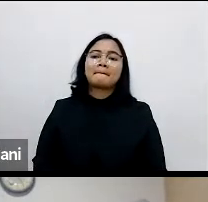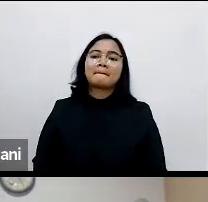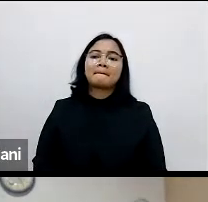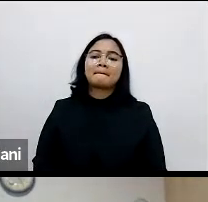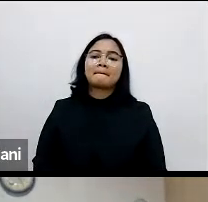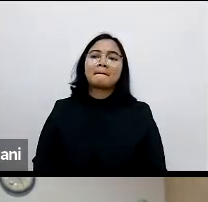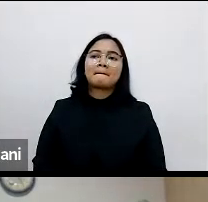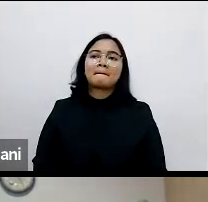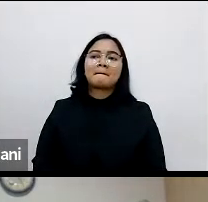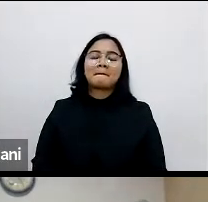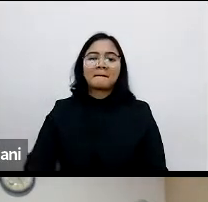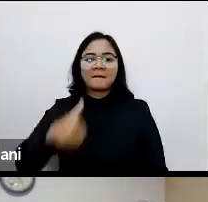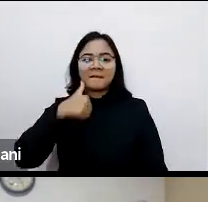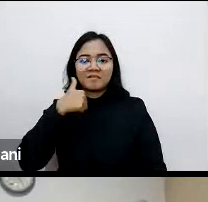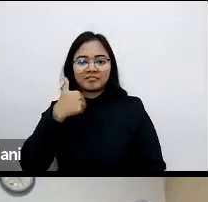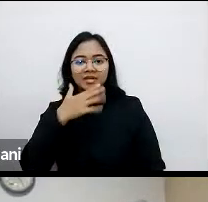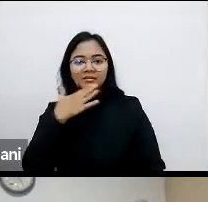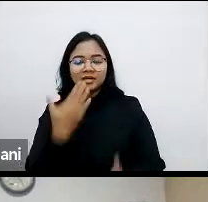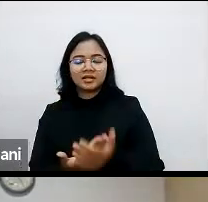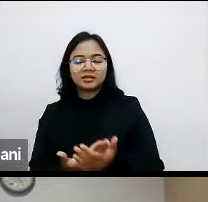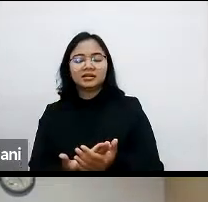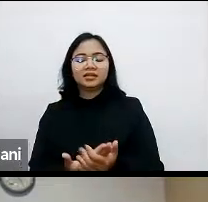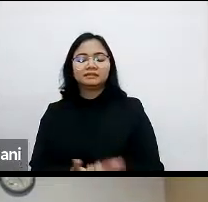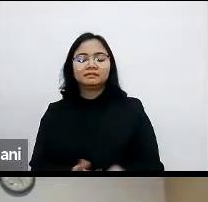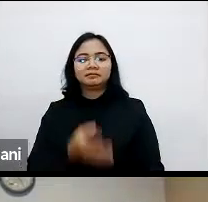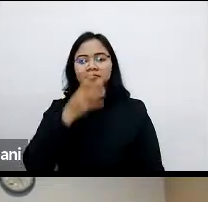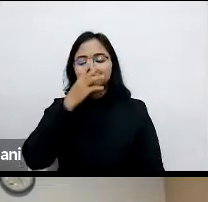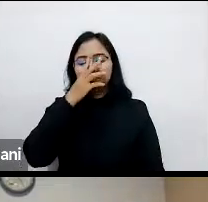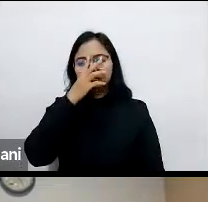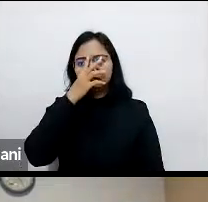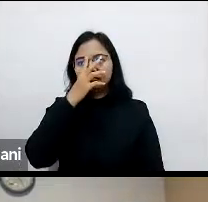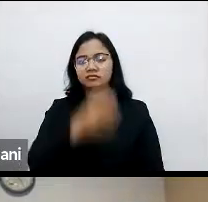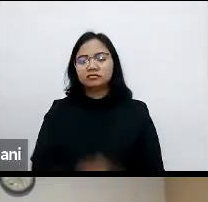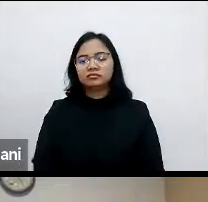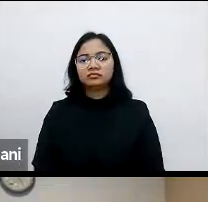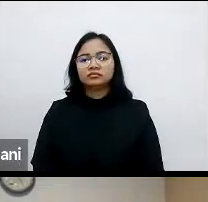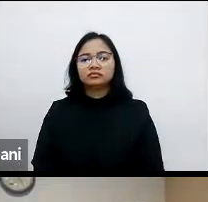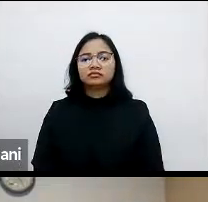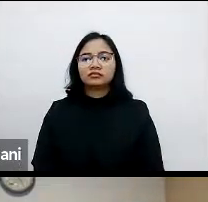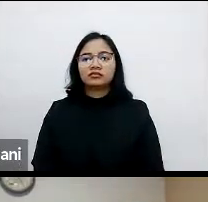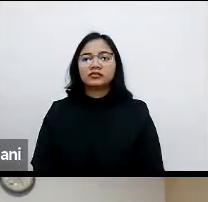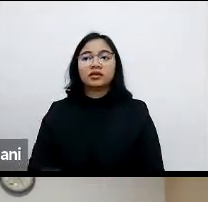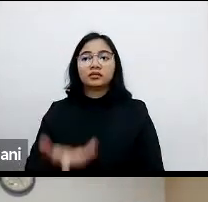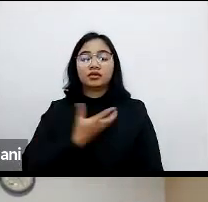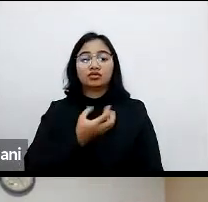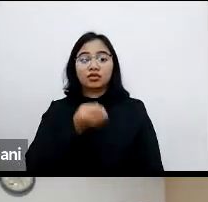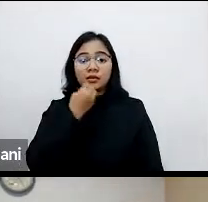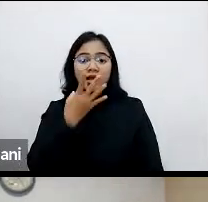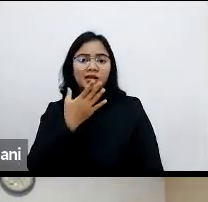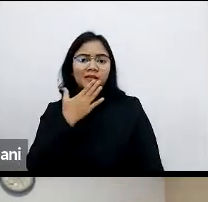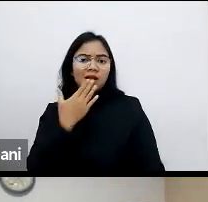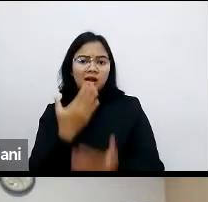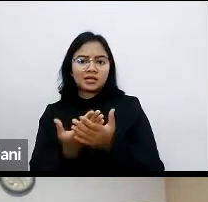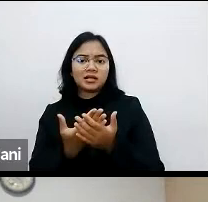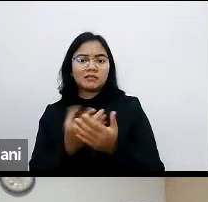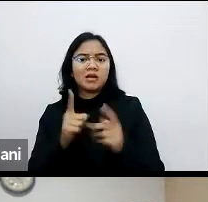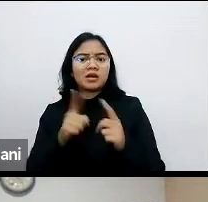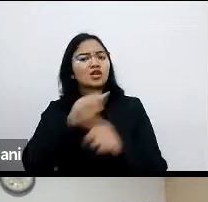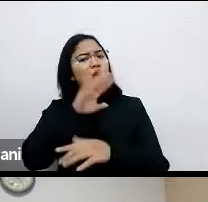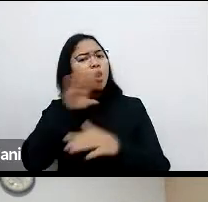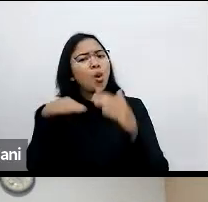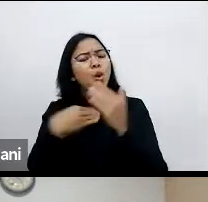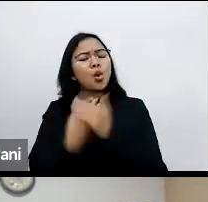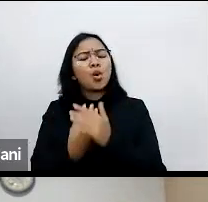Baik, terima kasih sekali lagi, Kak Els. Ya, saya juga ingin mengucapkan terima kasih sekali lagi kepada seluruh